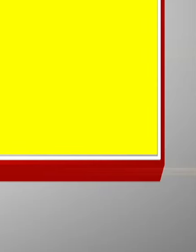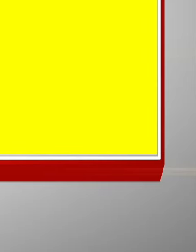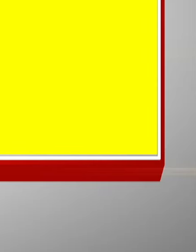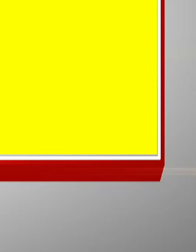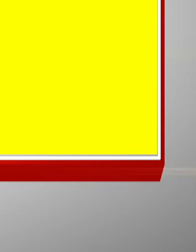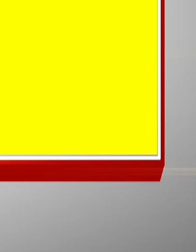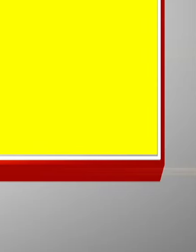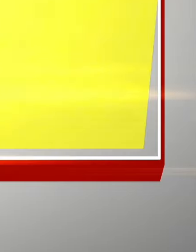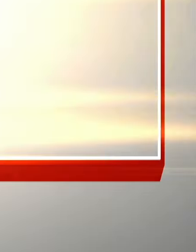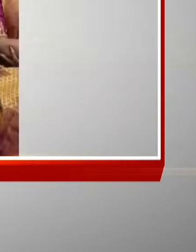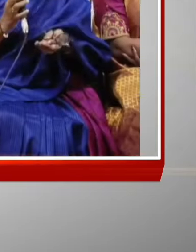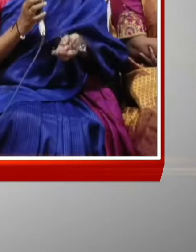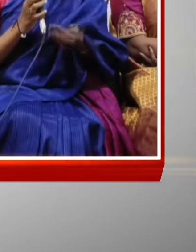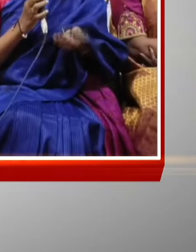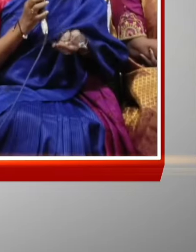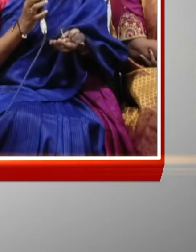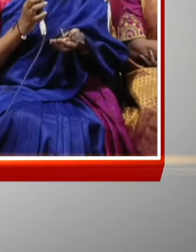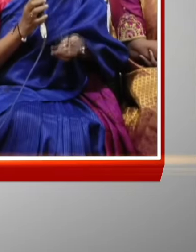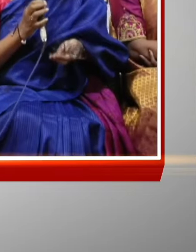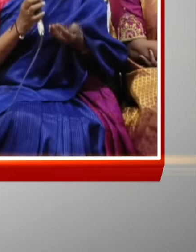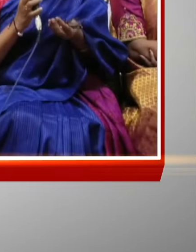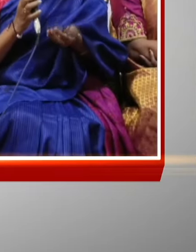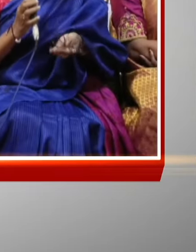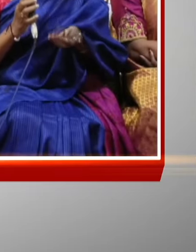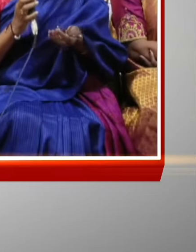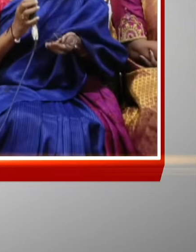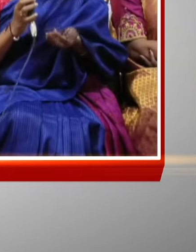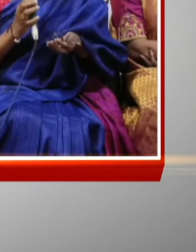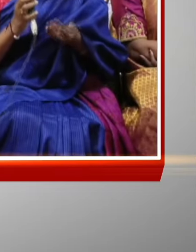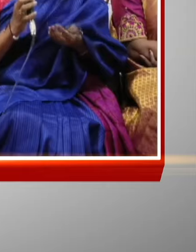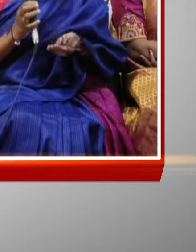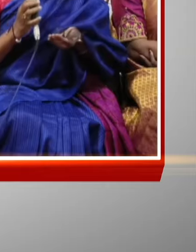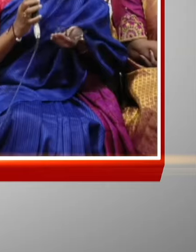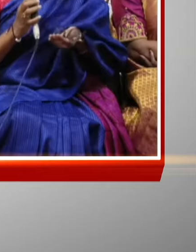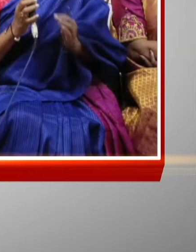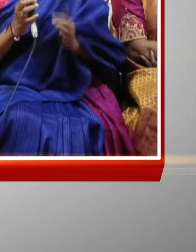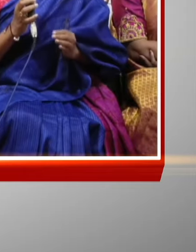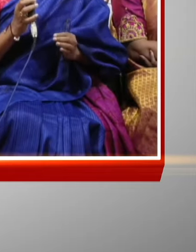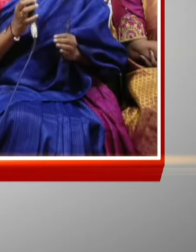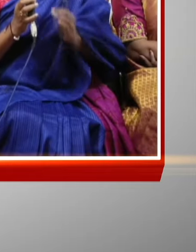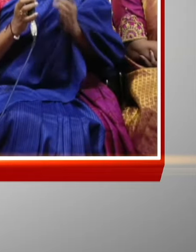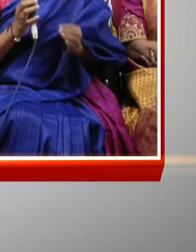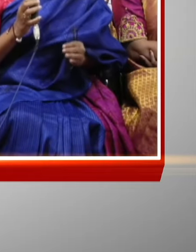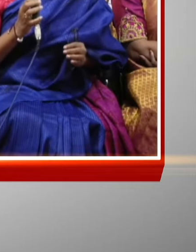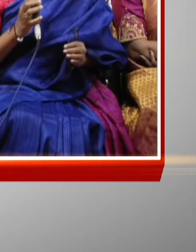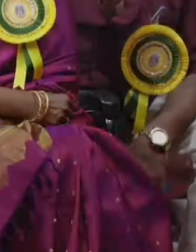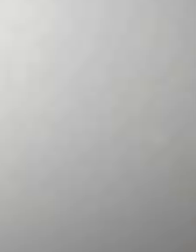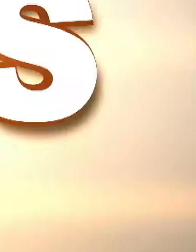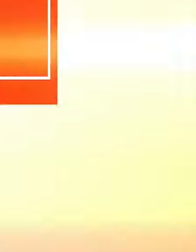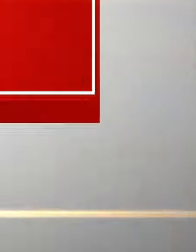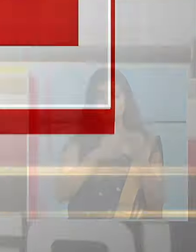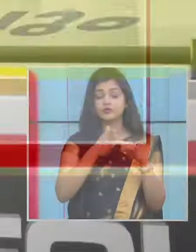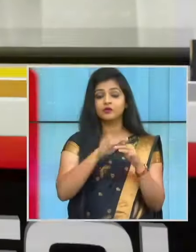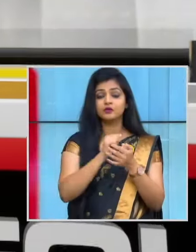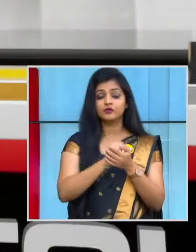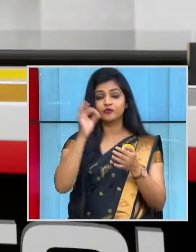ആർക്കെതിരെയാണോ പരാതി അയാളുമായി സംസാരിക്കുക, പിന്നീട് അന്വേഷണം നടത്തുക, അതിൽ അയാൾ കുറ്റക്കാരനാണ് എന്ന് കണ്ടെത്തുകയാണെങ്കിൽ. മനീഷ് മൂർത്തി വിവരങ്ങൾ നൽകിക്കൊണ്ടിരിക്കുകയായിരുന്നു. ആ